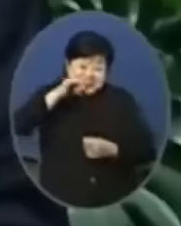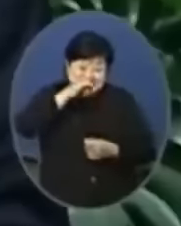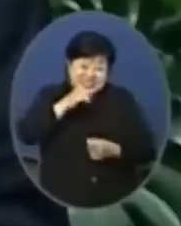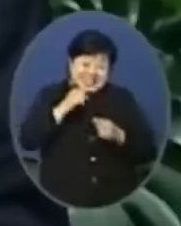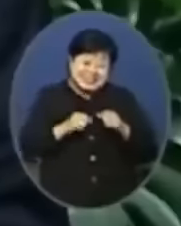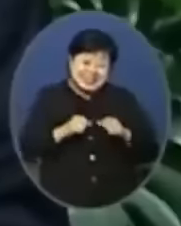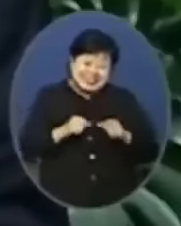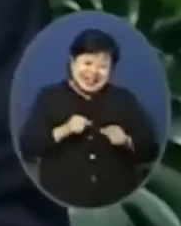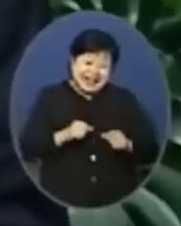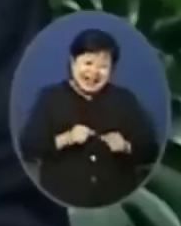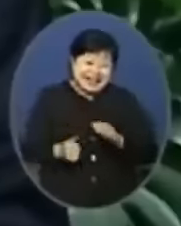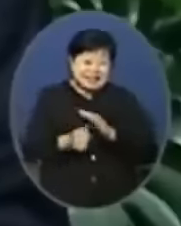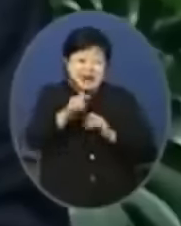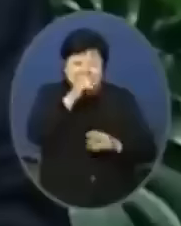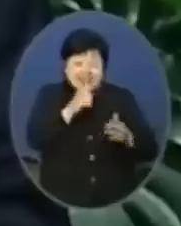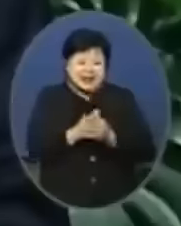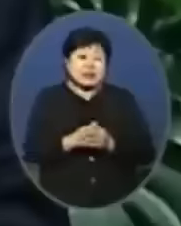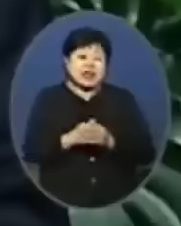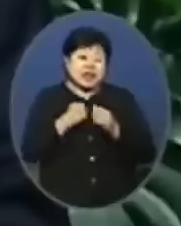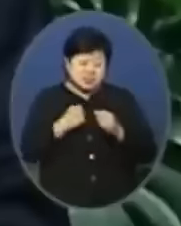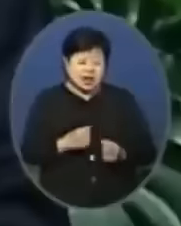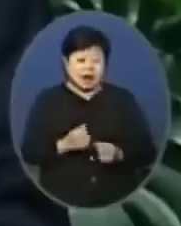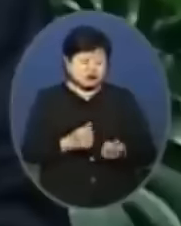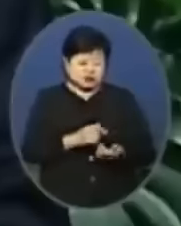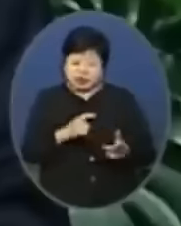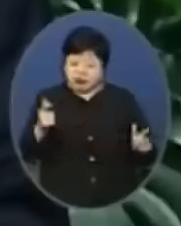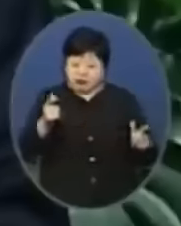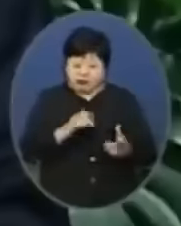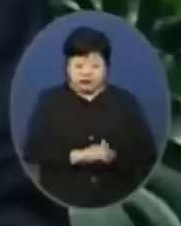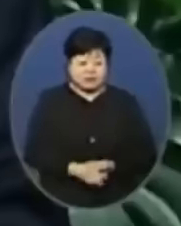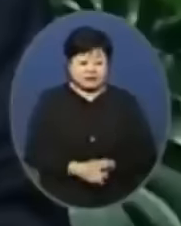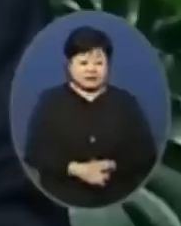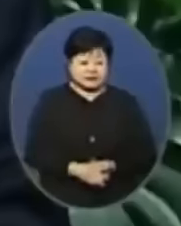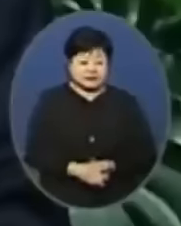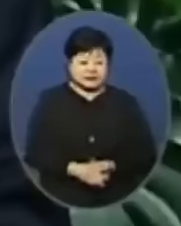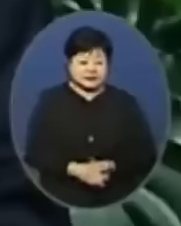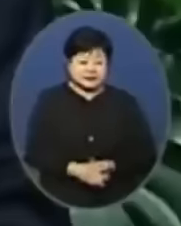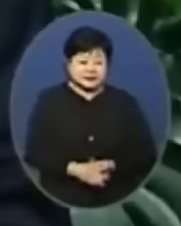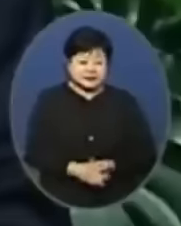보니까 버림받지 않았구나. 희망을 가지고 있으니까 죽지 않았어요.